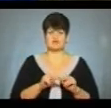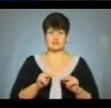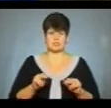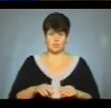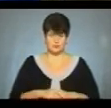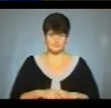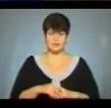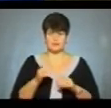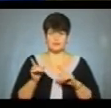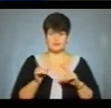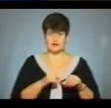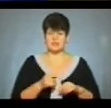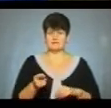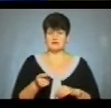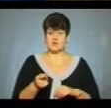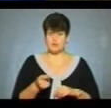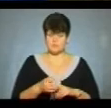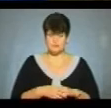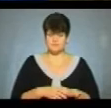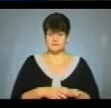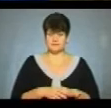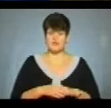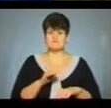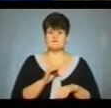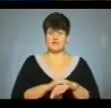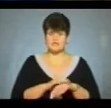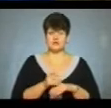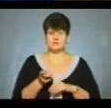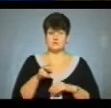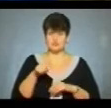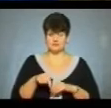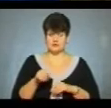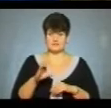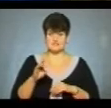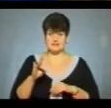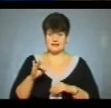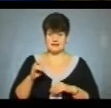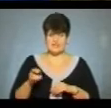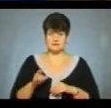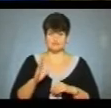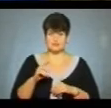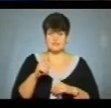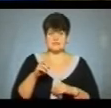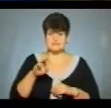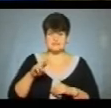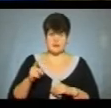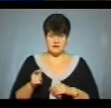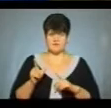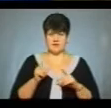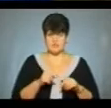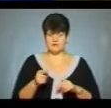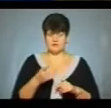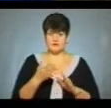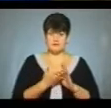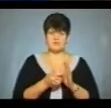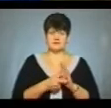І вони виїхали в Тернопіль. Так, фактично він прийшов сюди в Серетець за зятя. Але виїхали в Тернопіль, він там мав